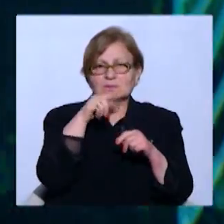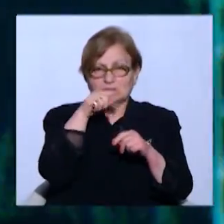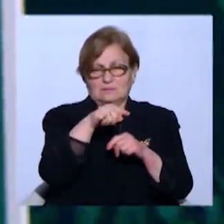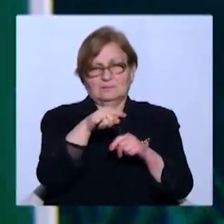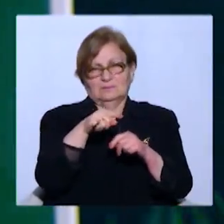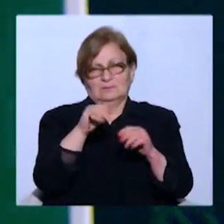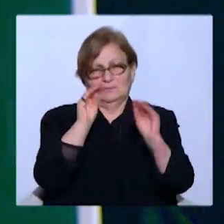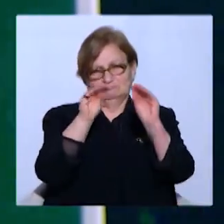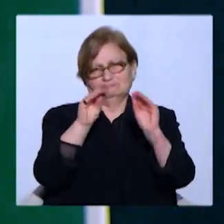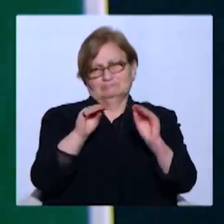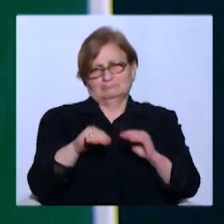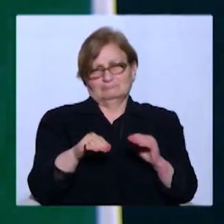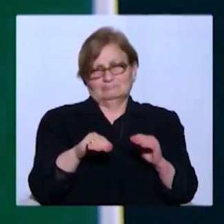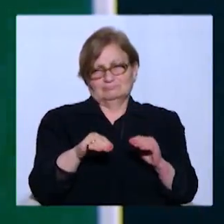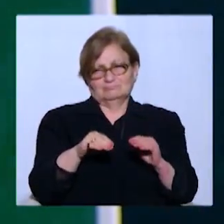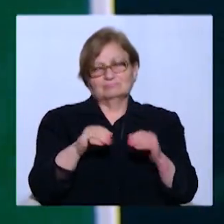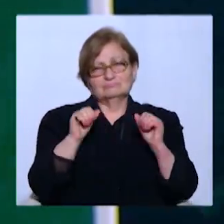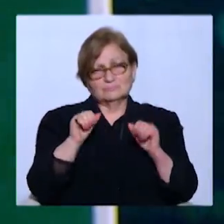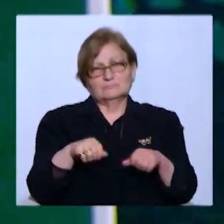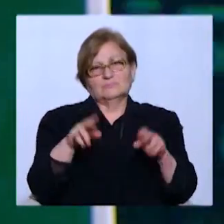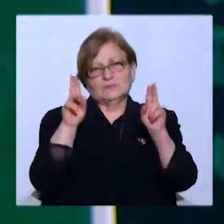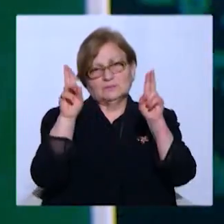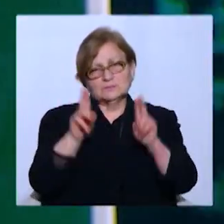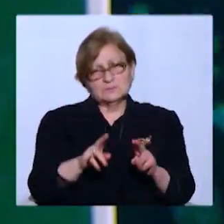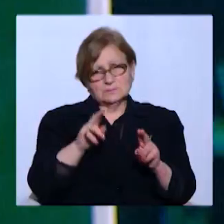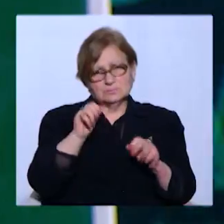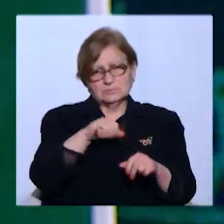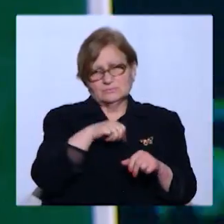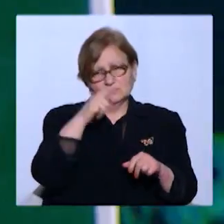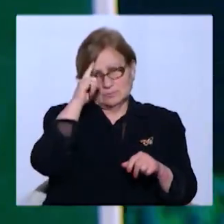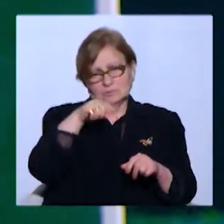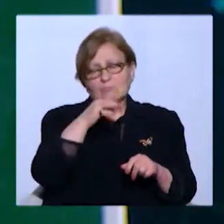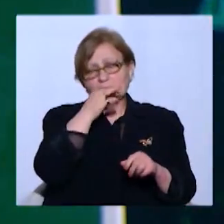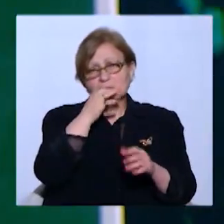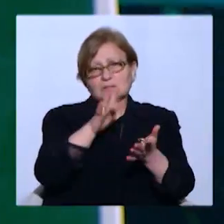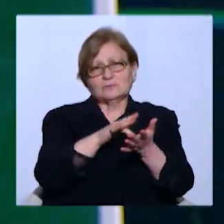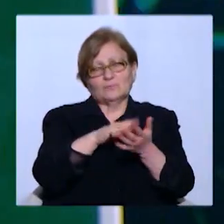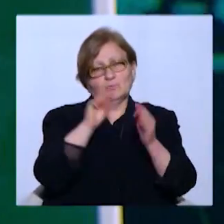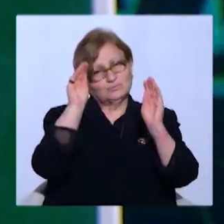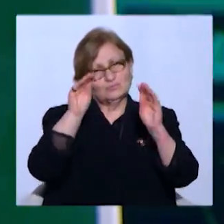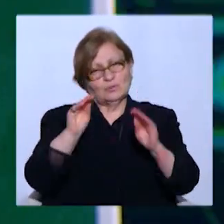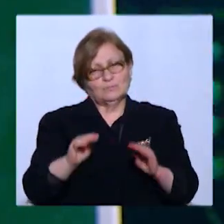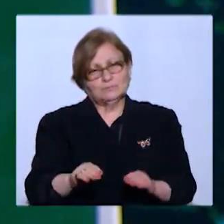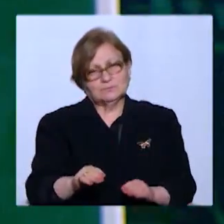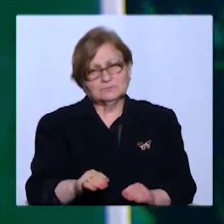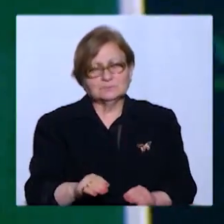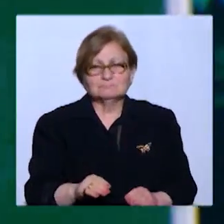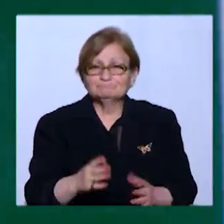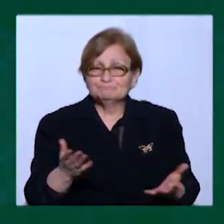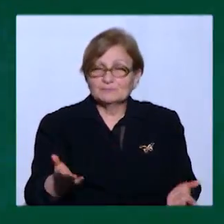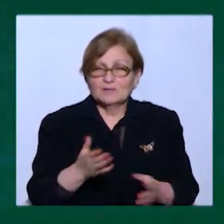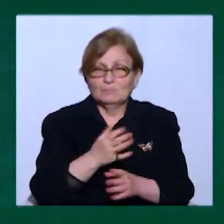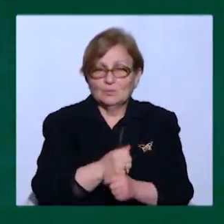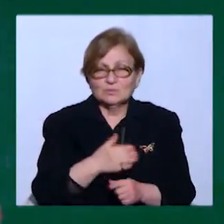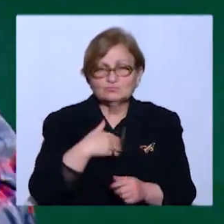ისინი ჩაწეროთ. წესებიც შეგიძლიათ თქვენ თვითონ მოიგონოთ და მერე რვეულში ჩამოწეროთ. მოკლედ,